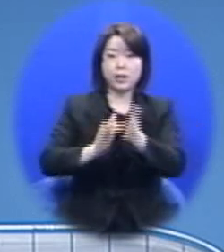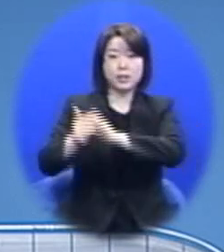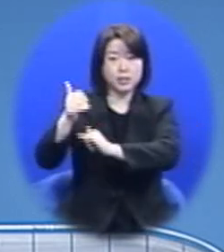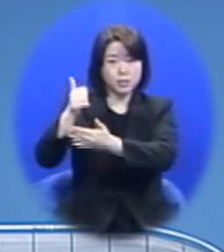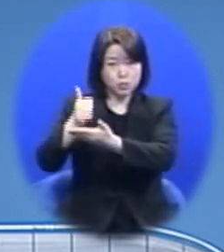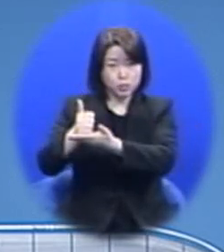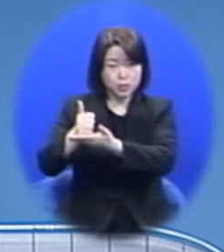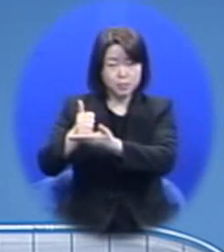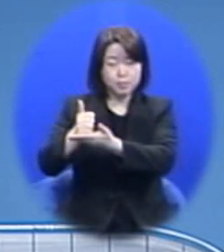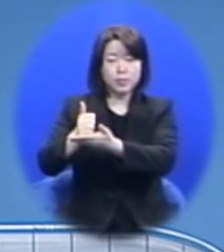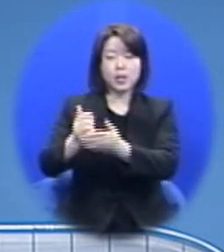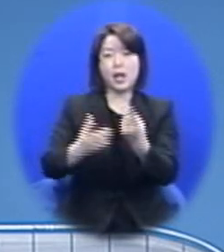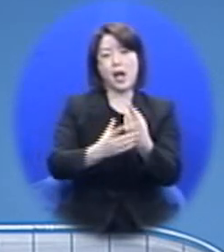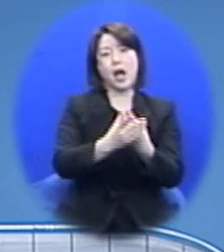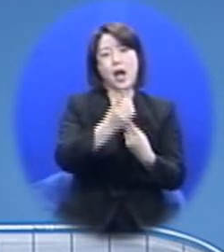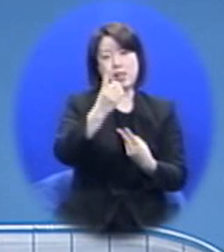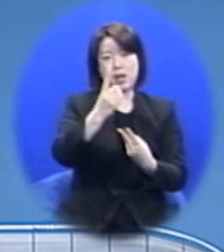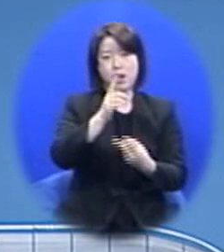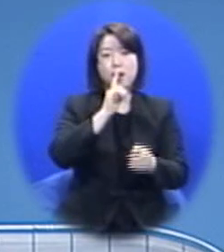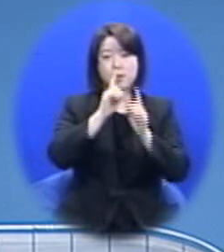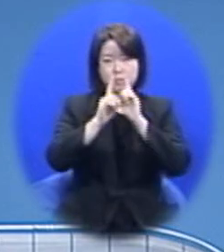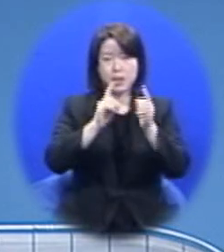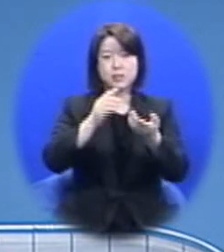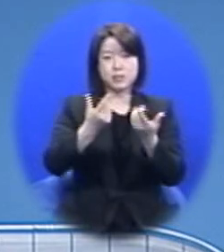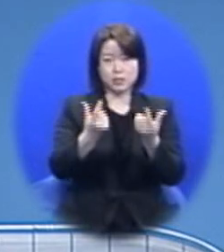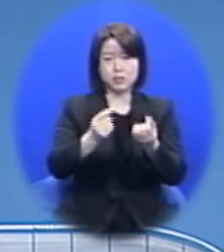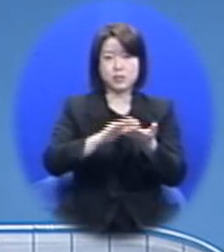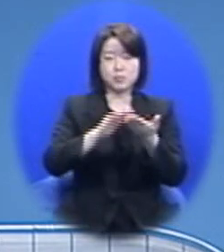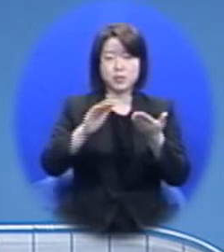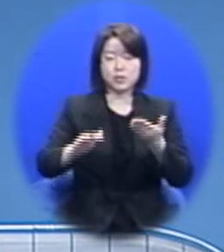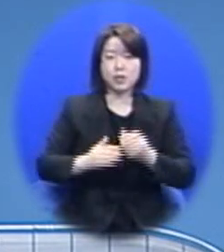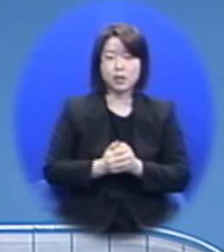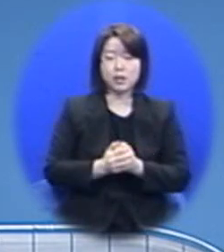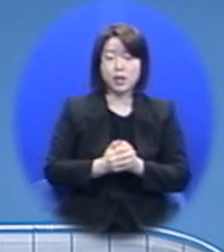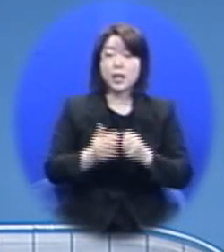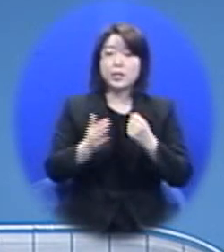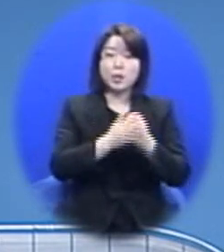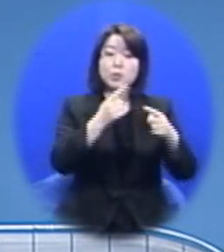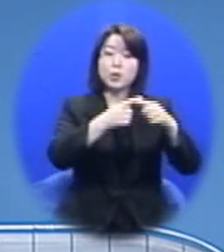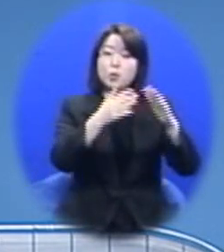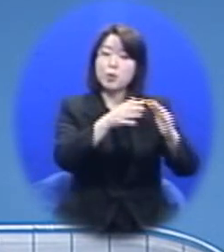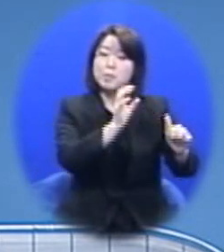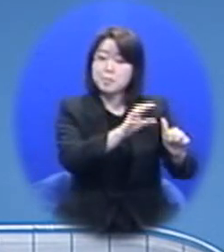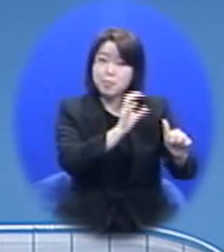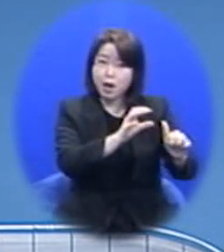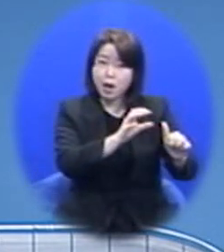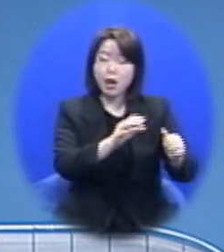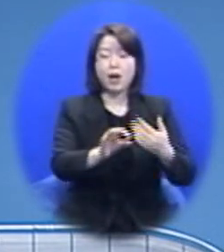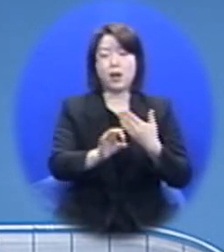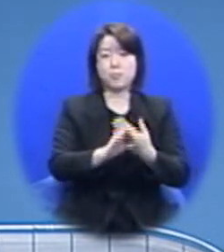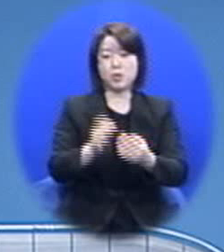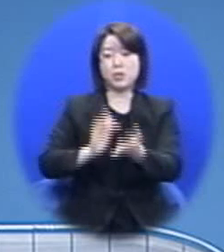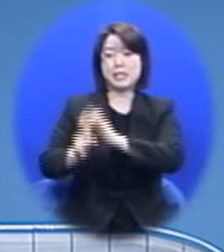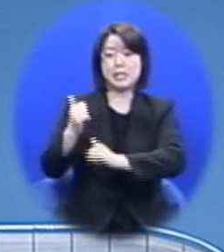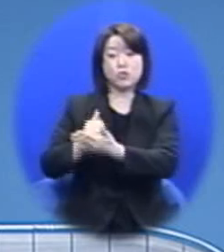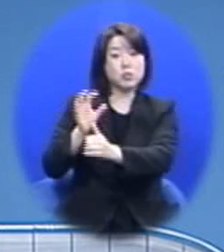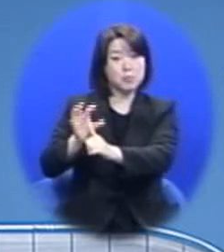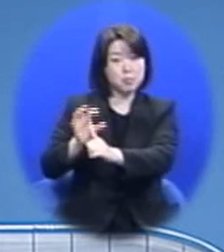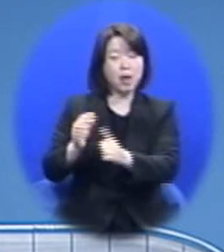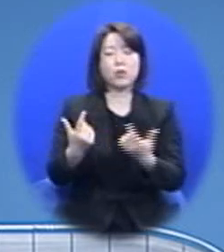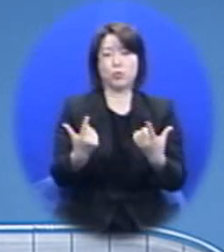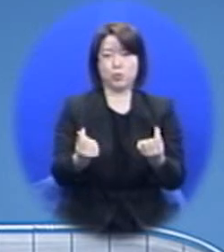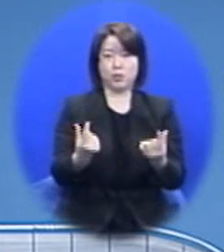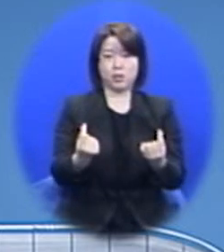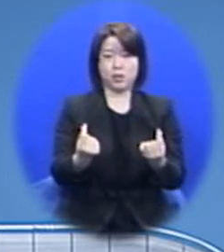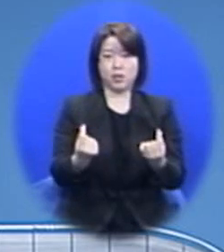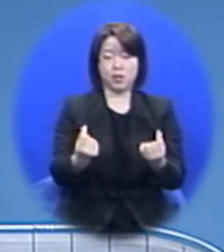예수님이 하나라는 거죠. 그러니까 교회를 핍박하면 예수님을 핍박한 거죠. 그